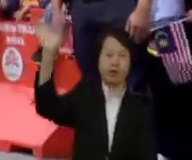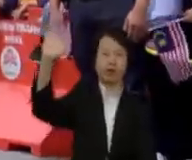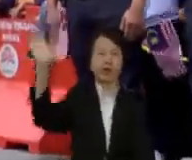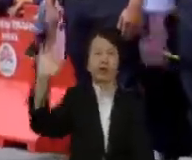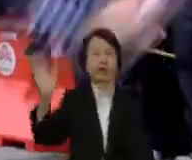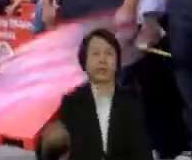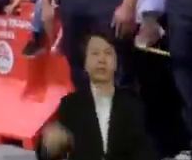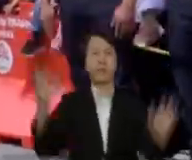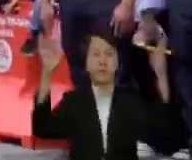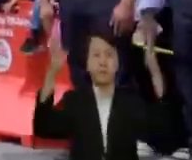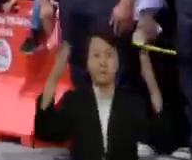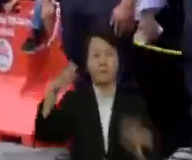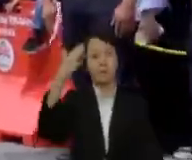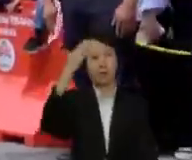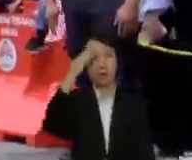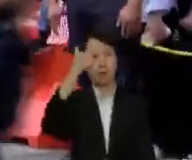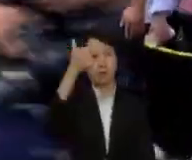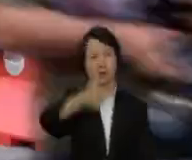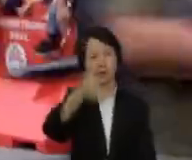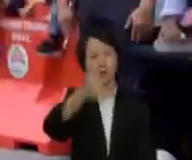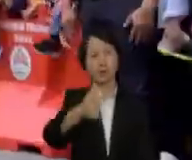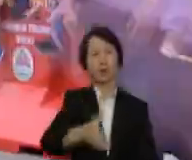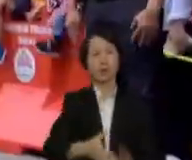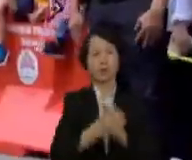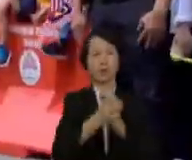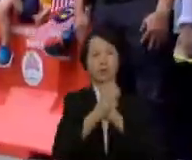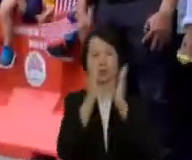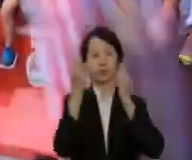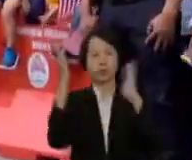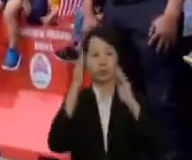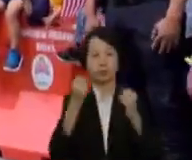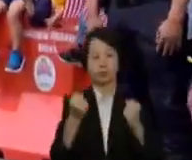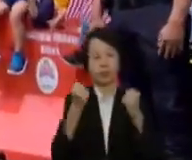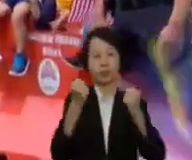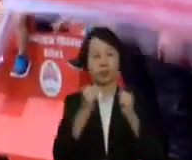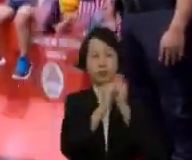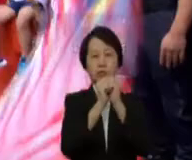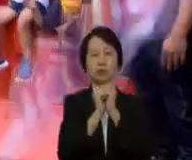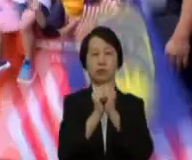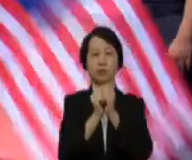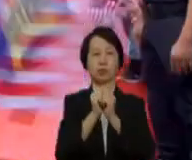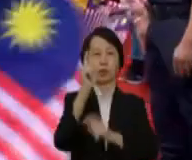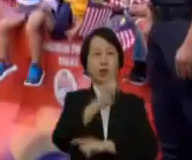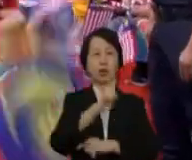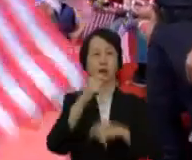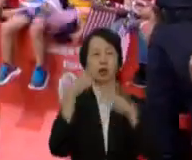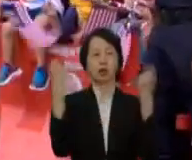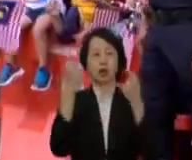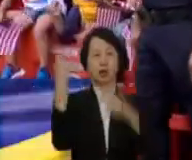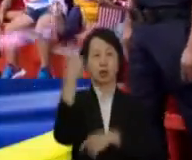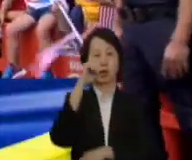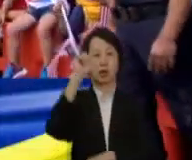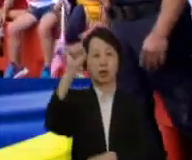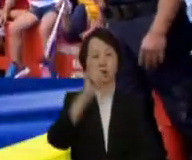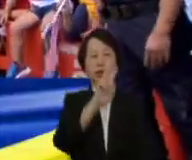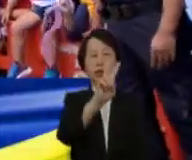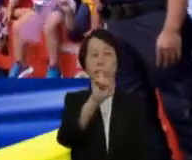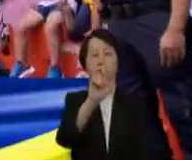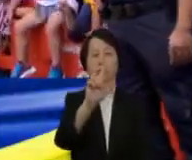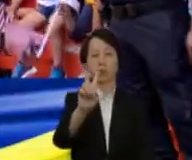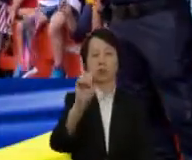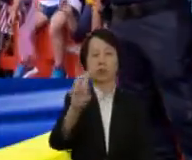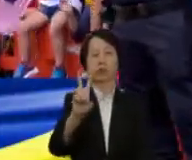lambai! Assalamualaikum, salam keluarga Malaysia. Teguh bersama hari ini merupakan sambutan Hari Kebangsaan